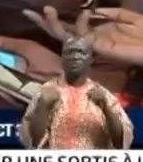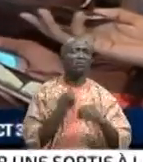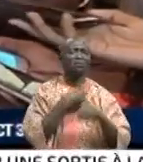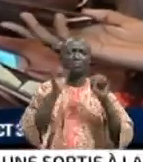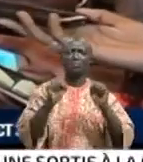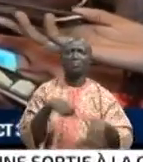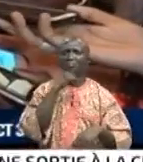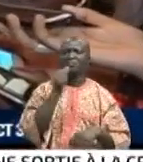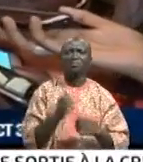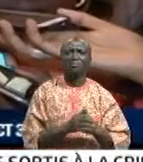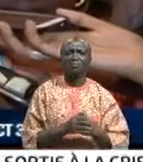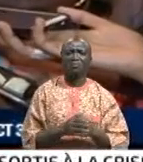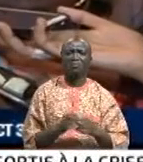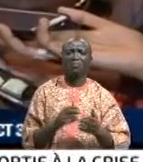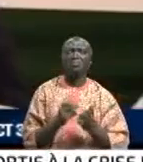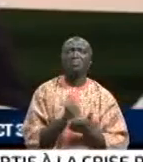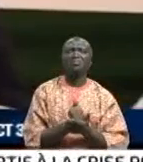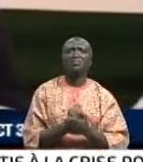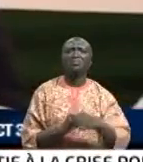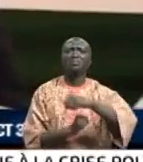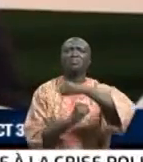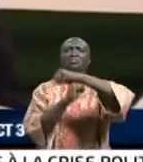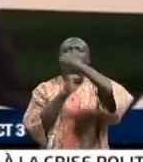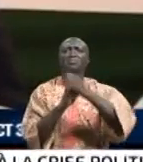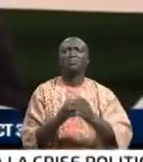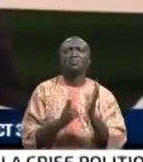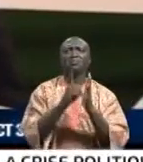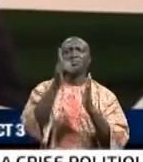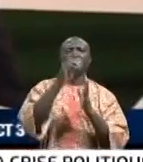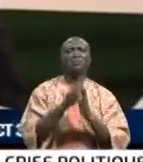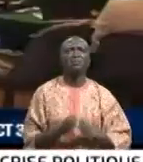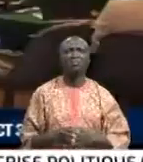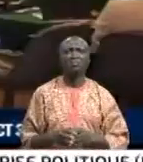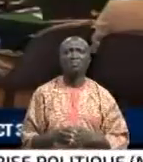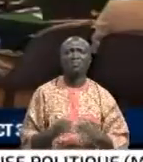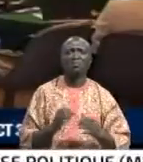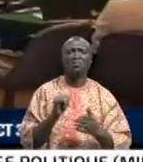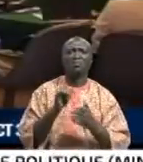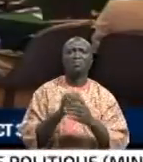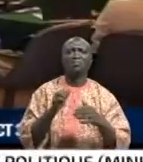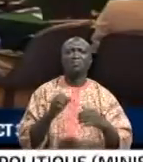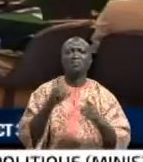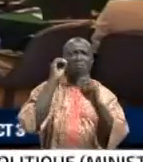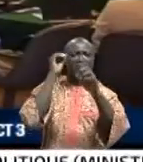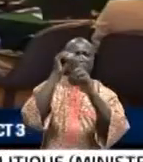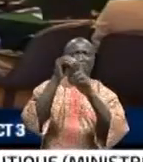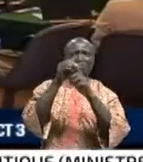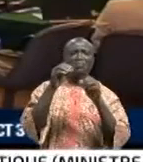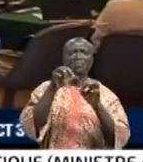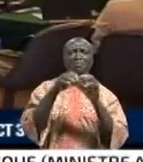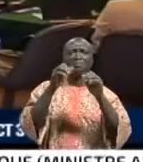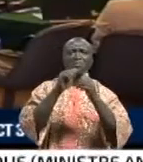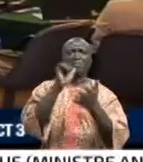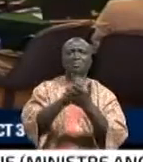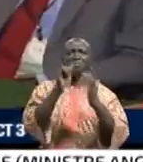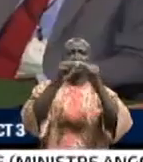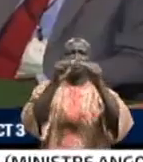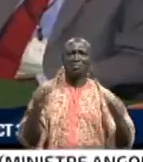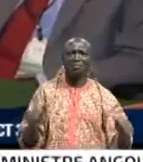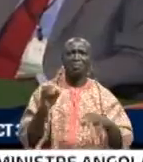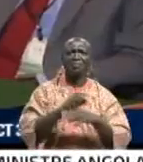des territoires compétitifs et porteurs de développement selon le ministre l'objectif de cet atelier est de valider la stratégie nationale de formation